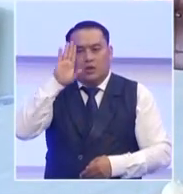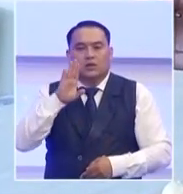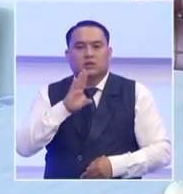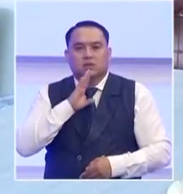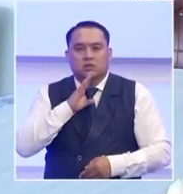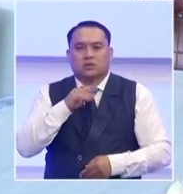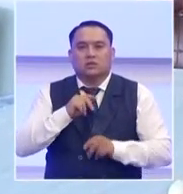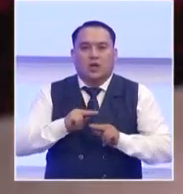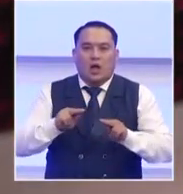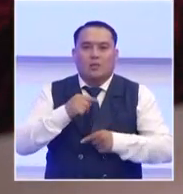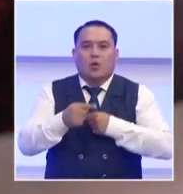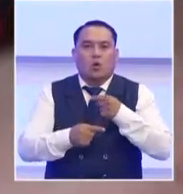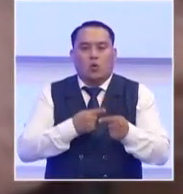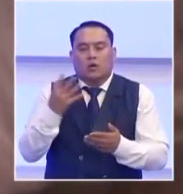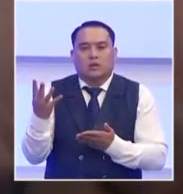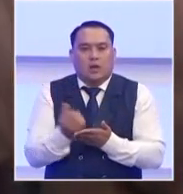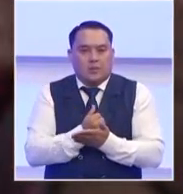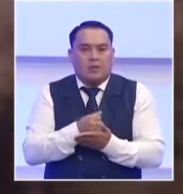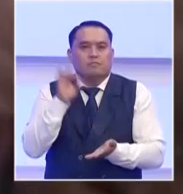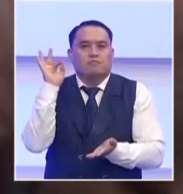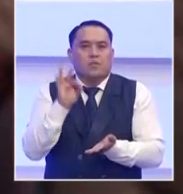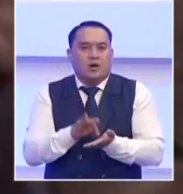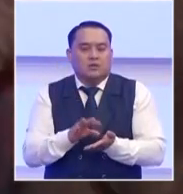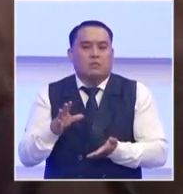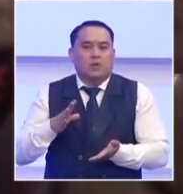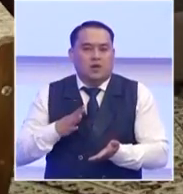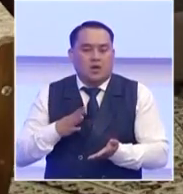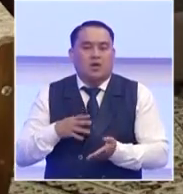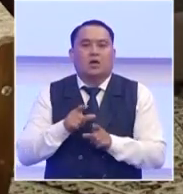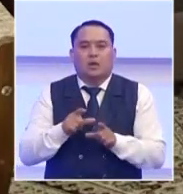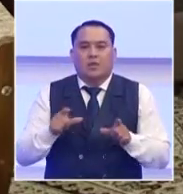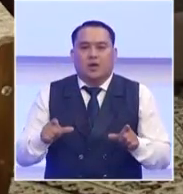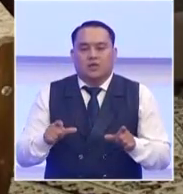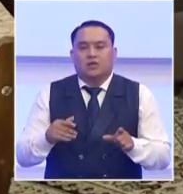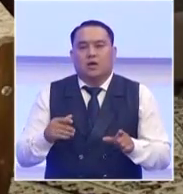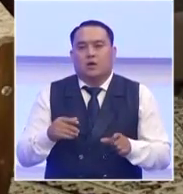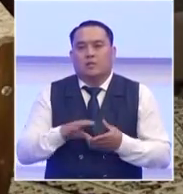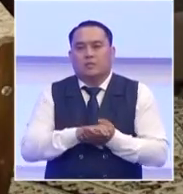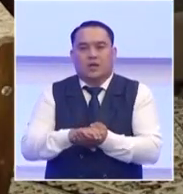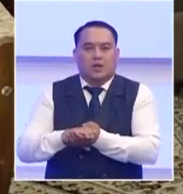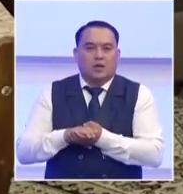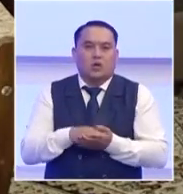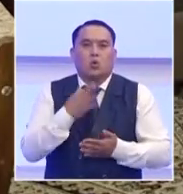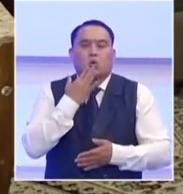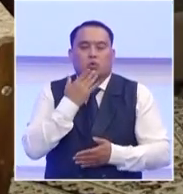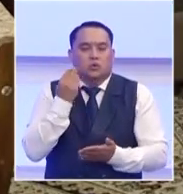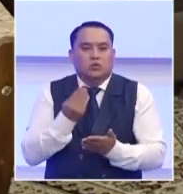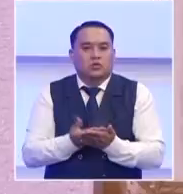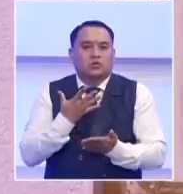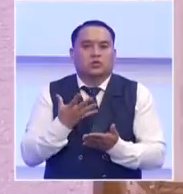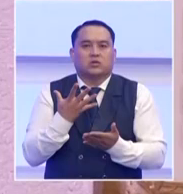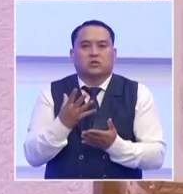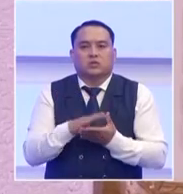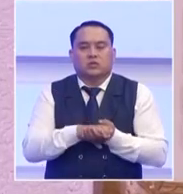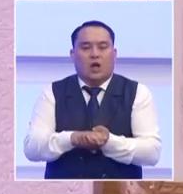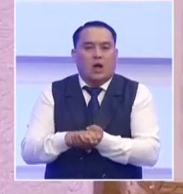тәлім тәрбие беруге уақыт тапты. Алдына мақсат қоя білетін талапшыл жандар жанұясындағы ауыз бірлік пен ұлттық құндылықты сақтаудың